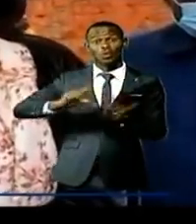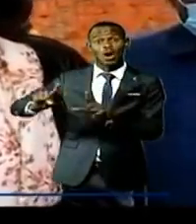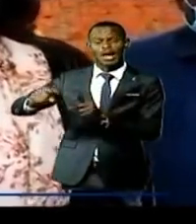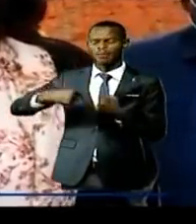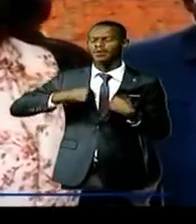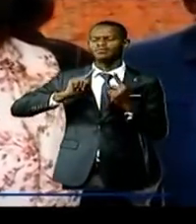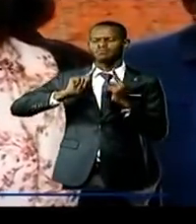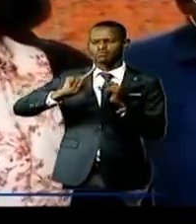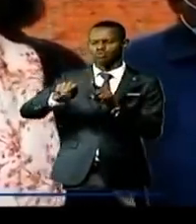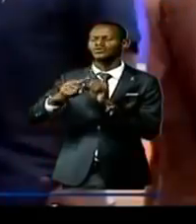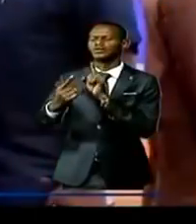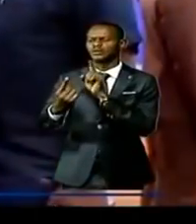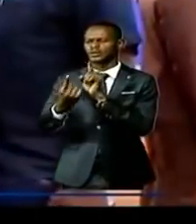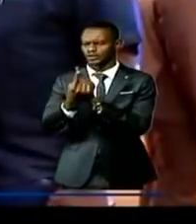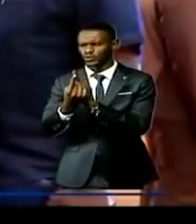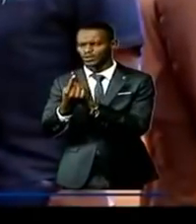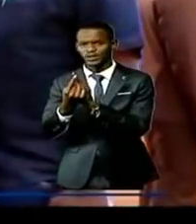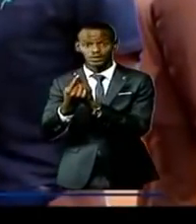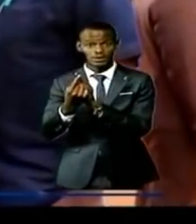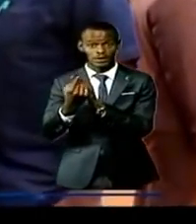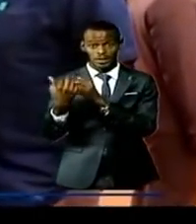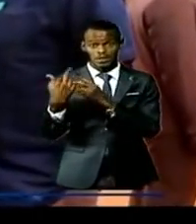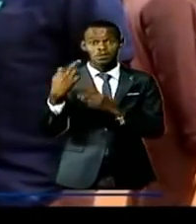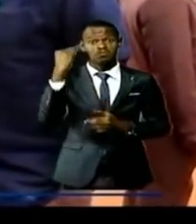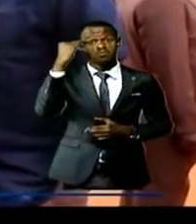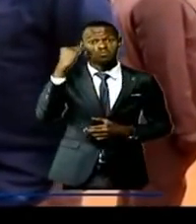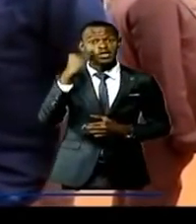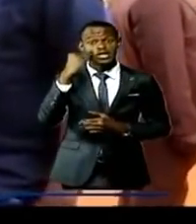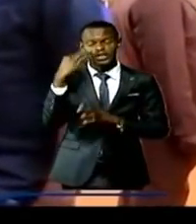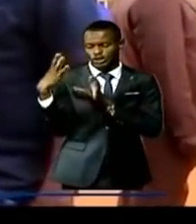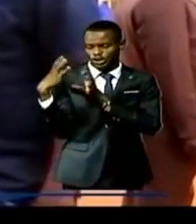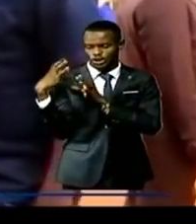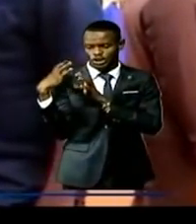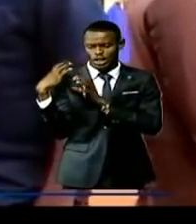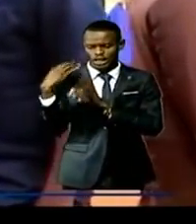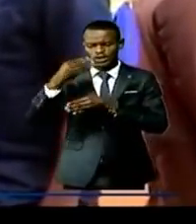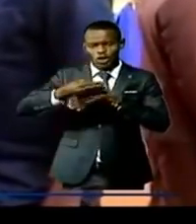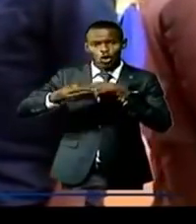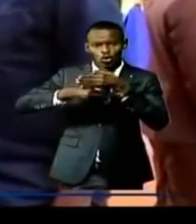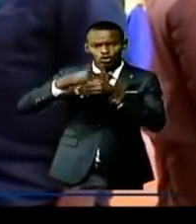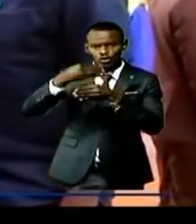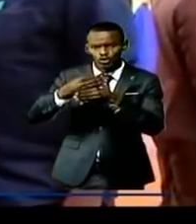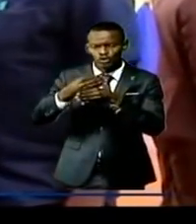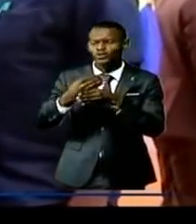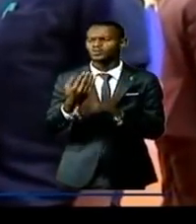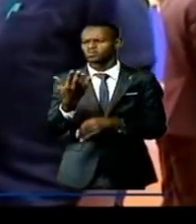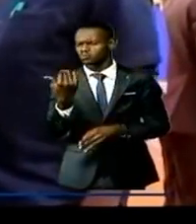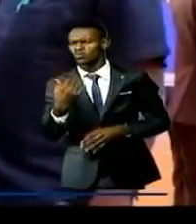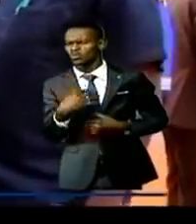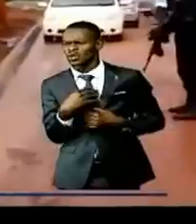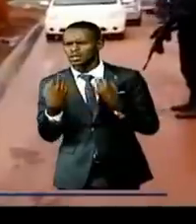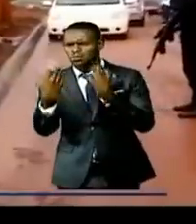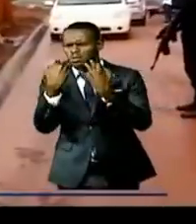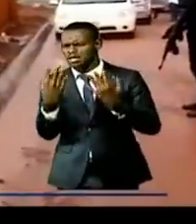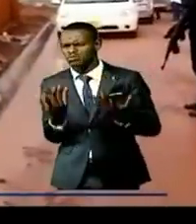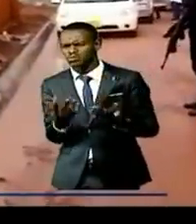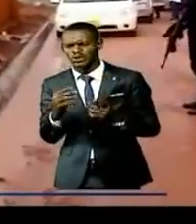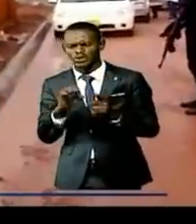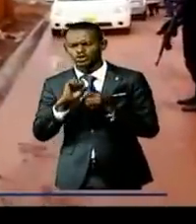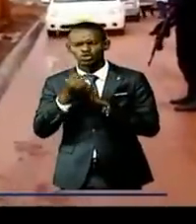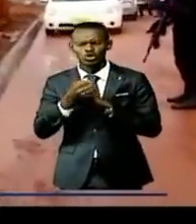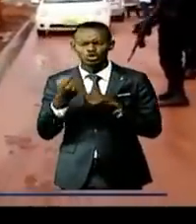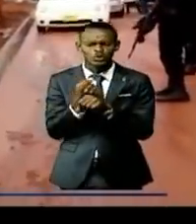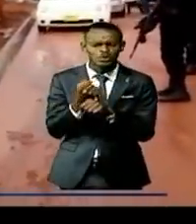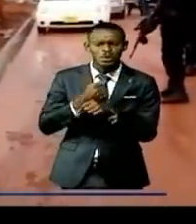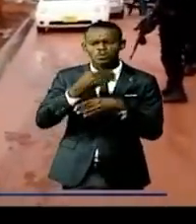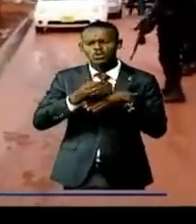infrastructures, Paulin Kalaou, avant de donner des instructions à l'entrepreneur pour placer les drains afin de canaliser les eaux des pluies. Et à la